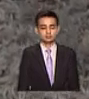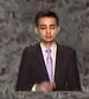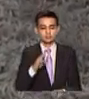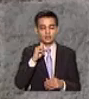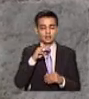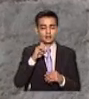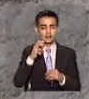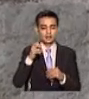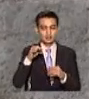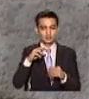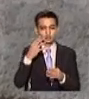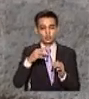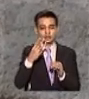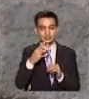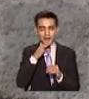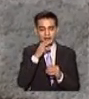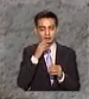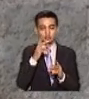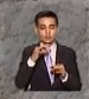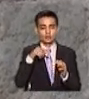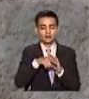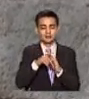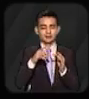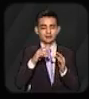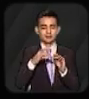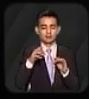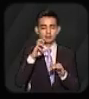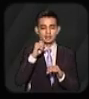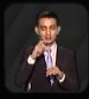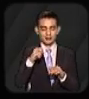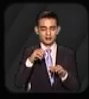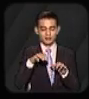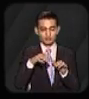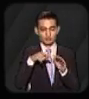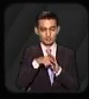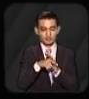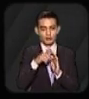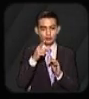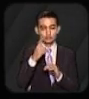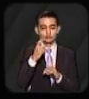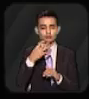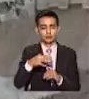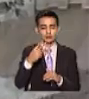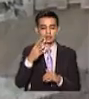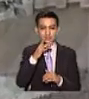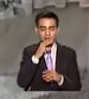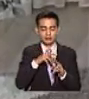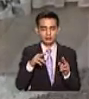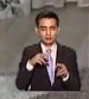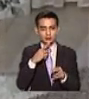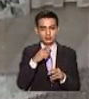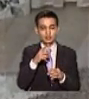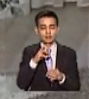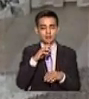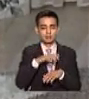Наталье Шубичук, 43 года, но в базах данных из-за ошибки в ИИН указано, что ей 143. Банки не могут провести ей